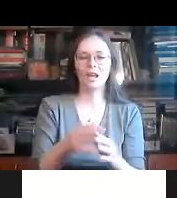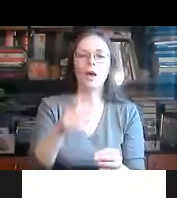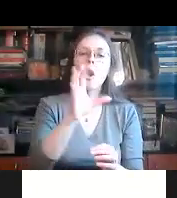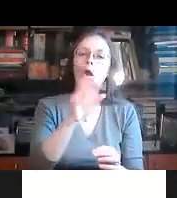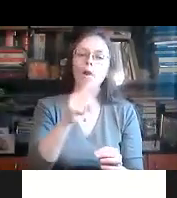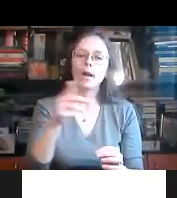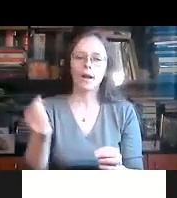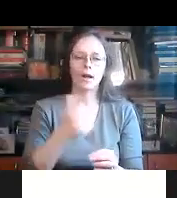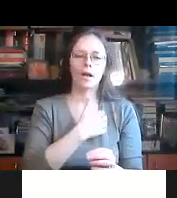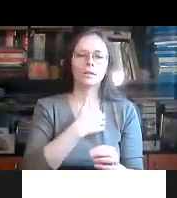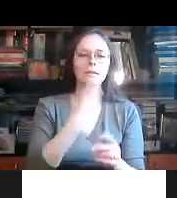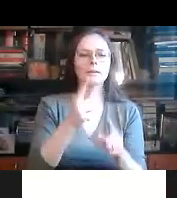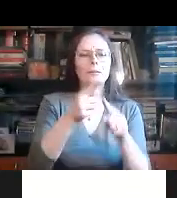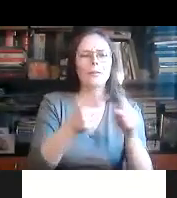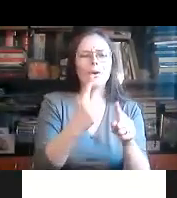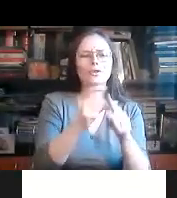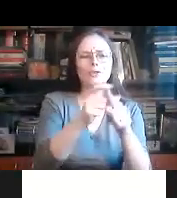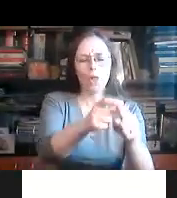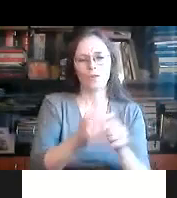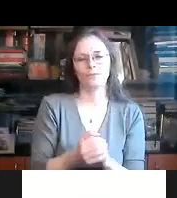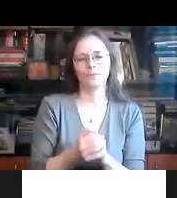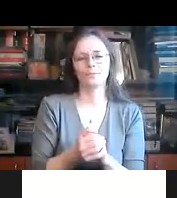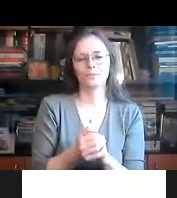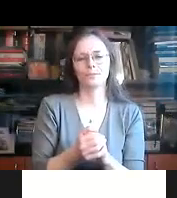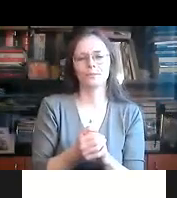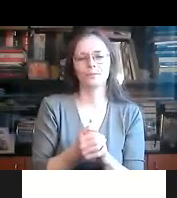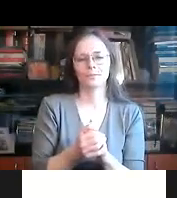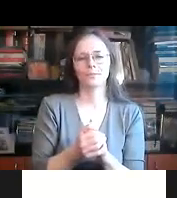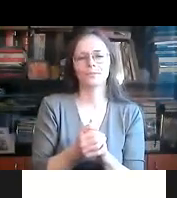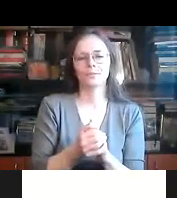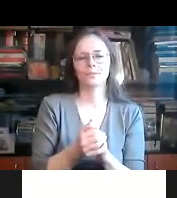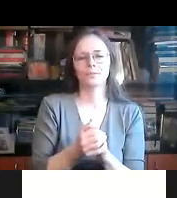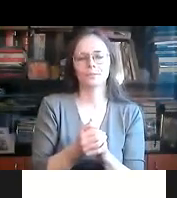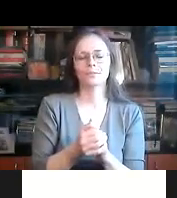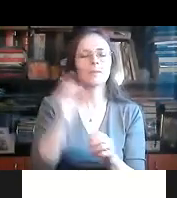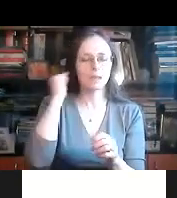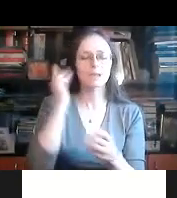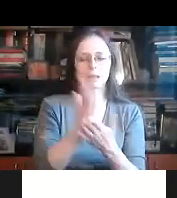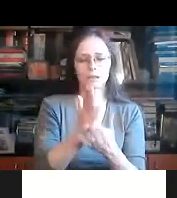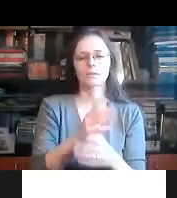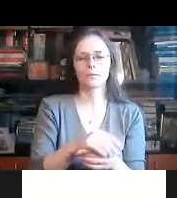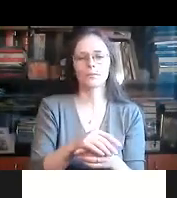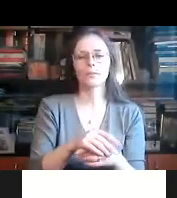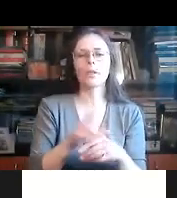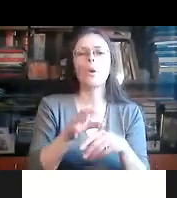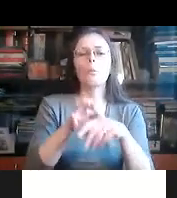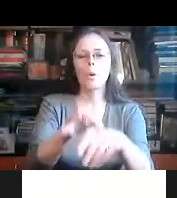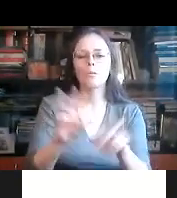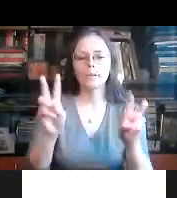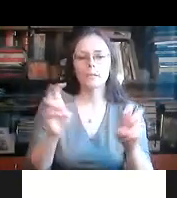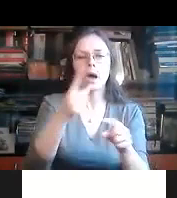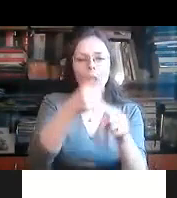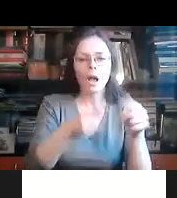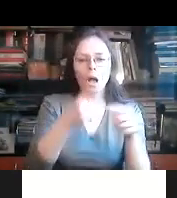Я хотела коротенько сказать... Слышно меня? Оля, слышно, да. Да. По поводу вот этих коротких